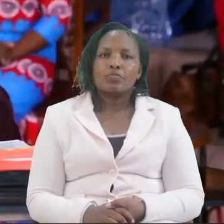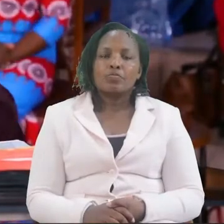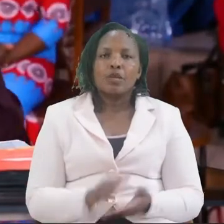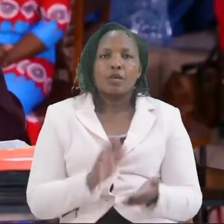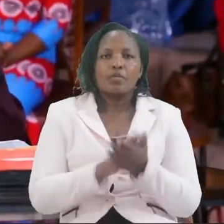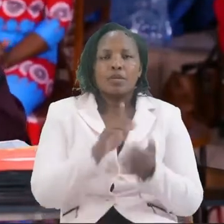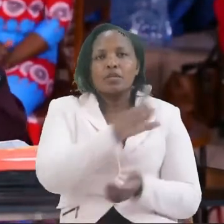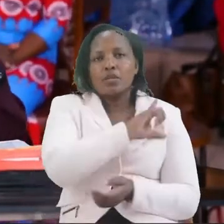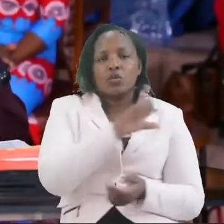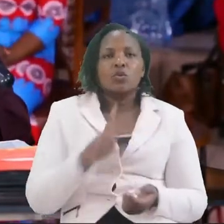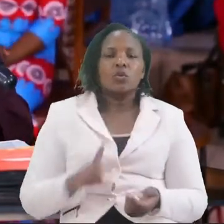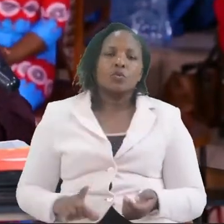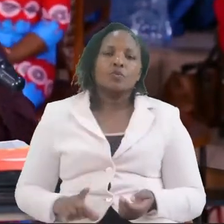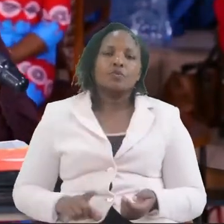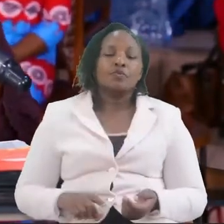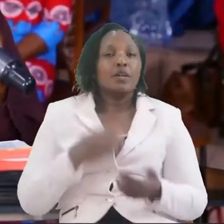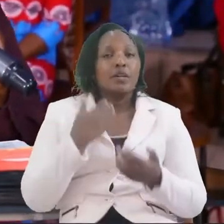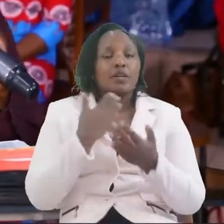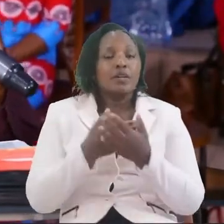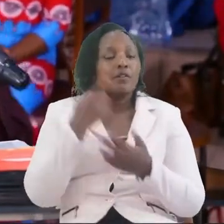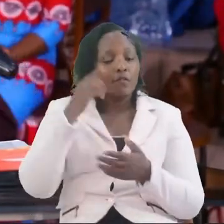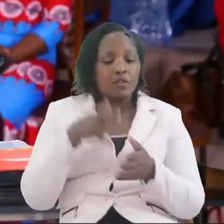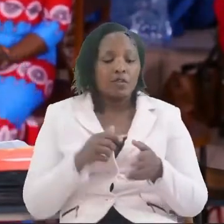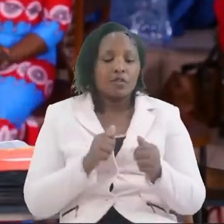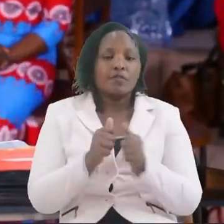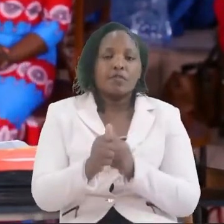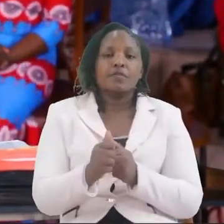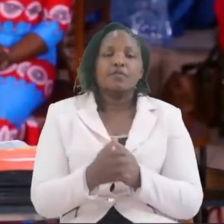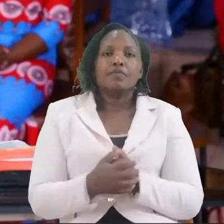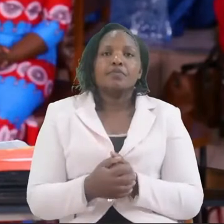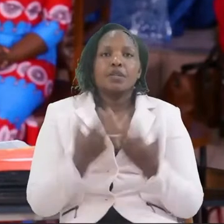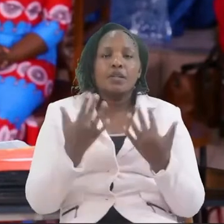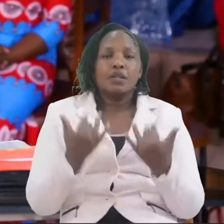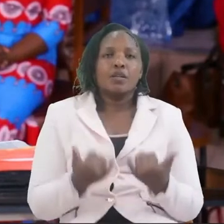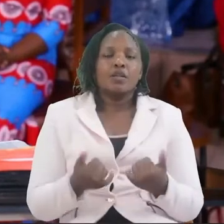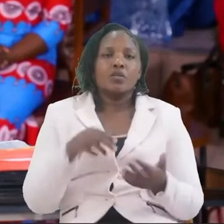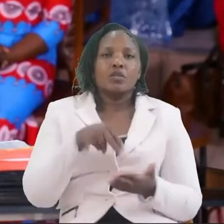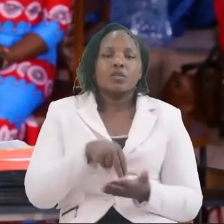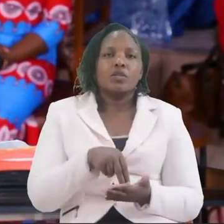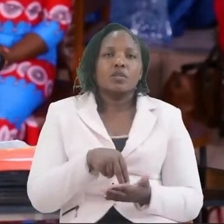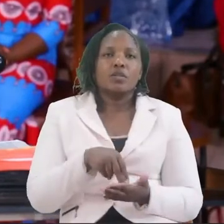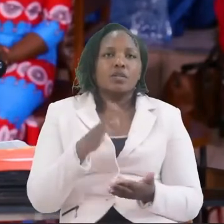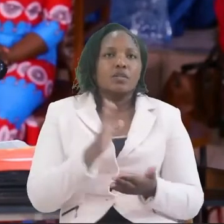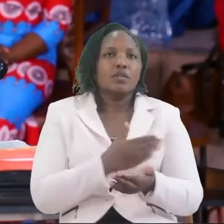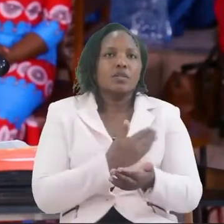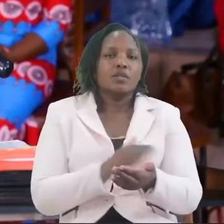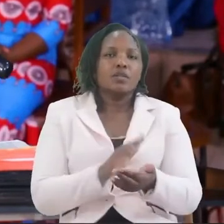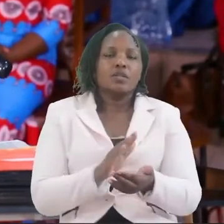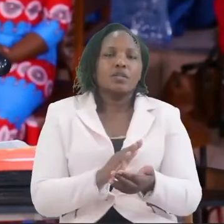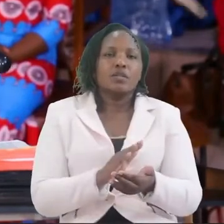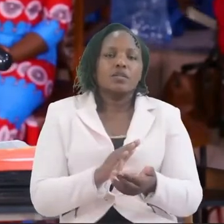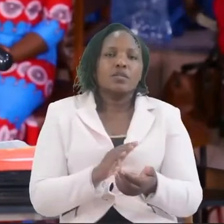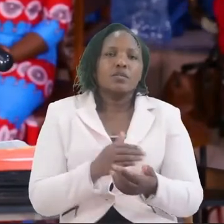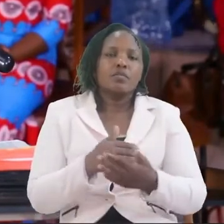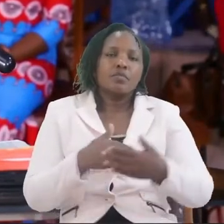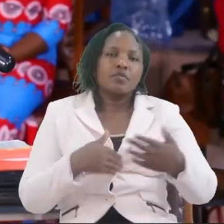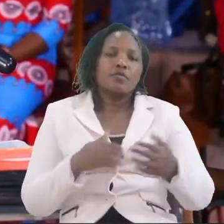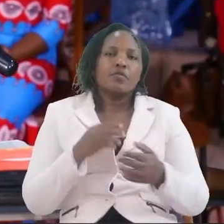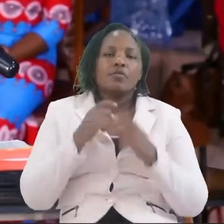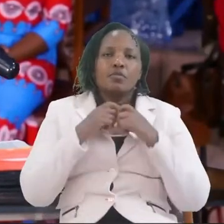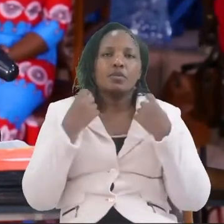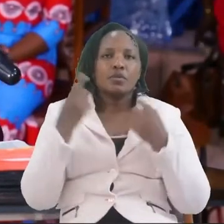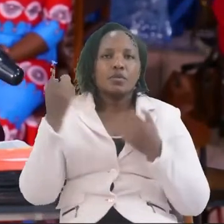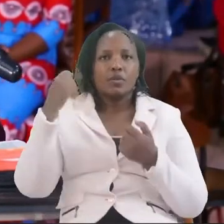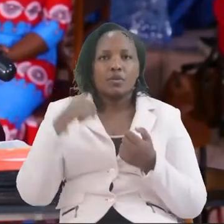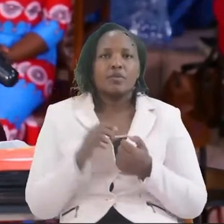Bwana asifiwe. Tunashukuru kwa hapo tumefika. Sasa tutasimama tuimbe wimbo wa kuita mhubiri wetu wa